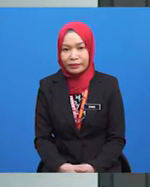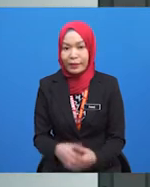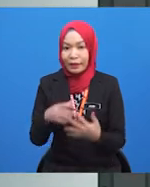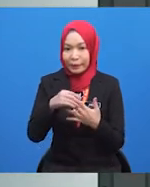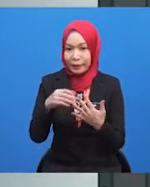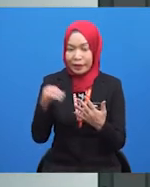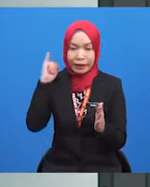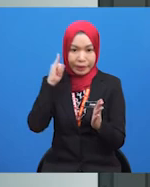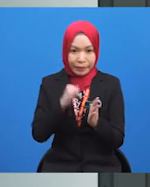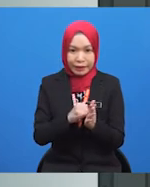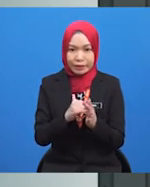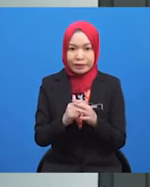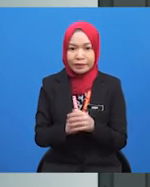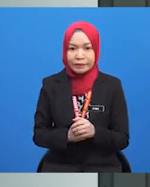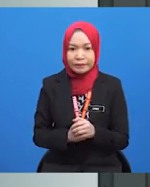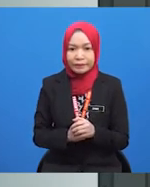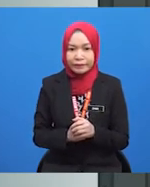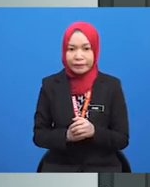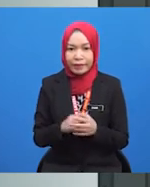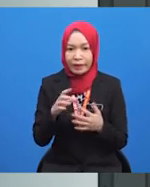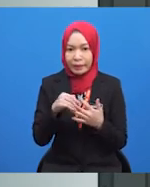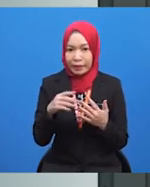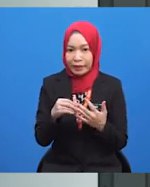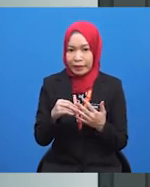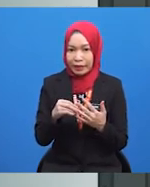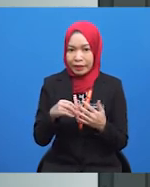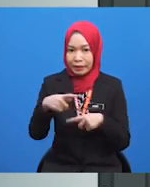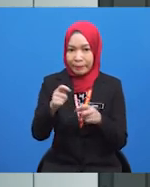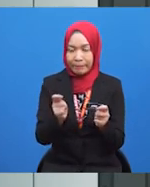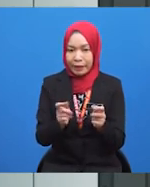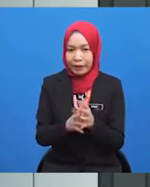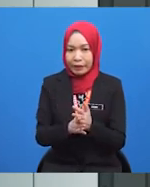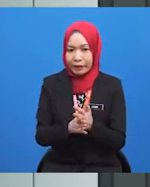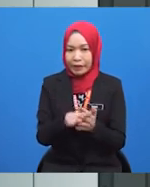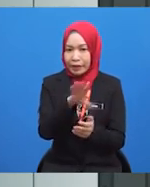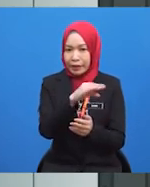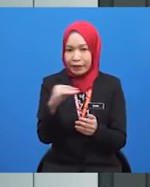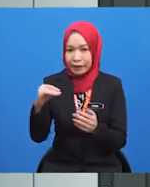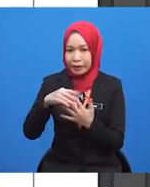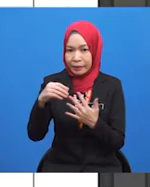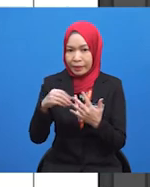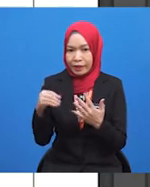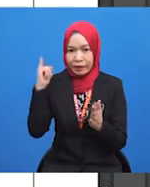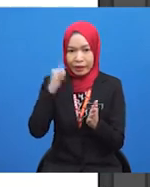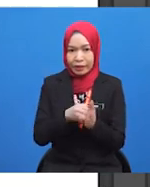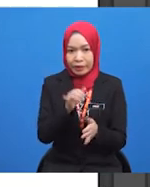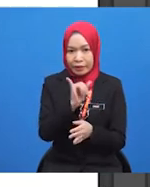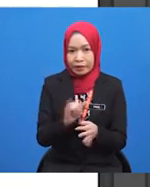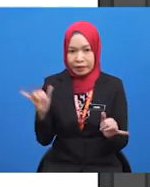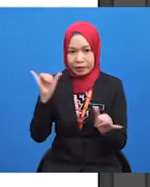Pilih Image, pilih Place, seterusnya pilih image yang